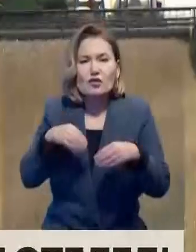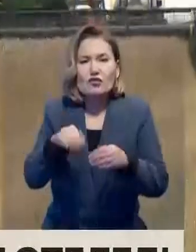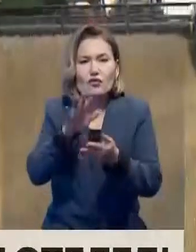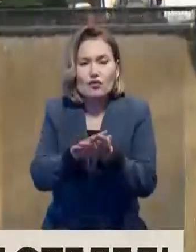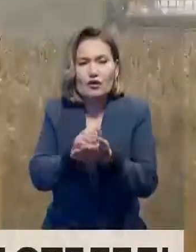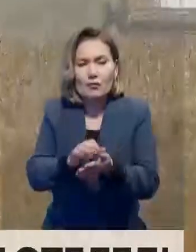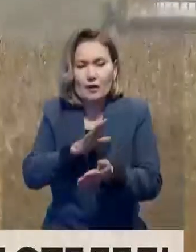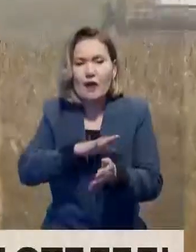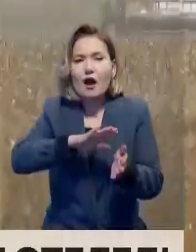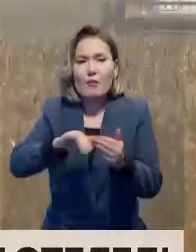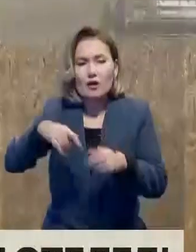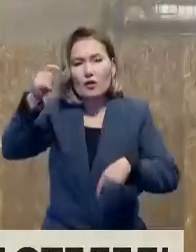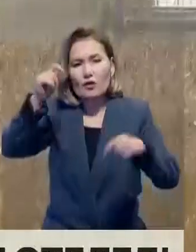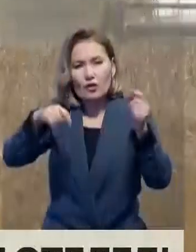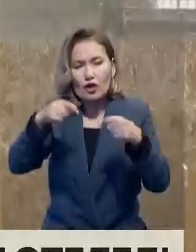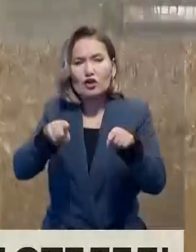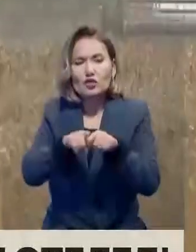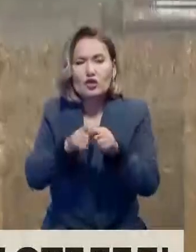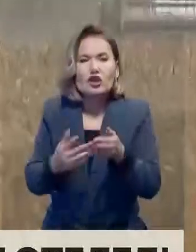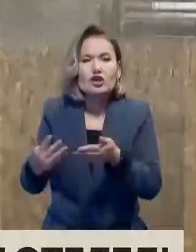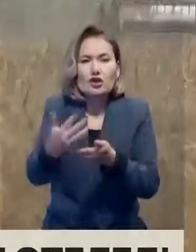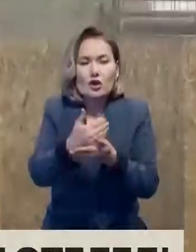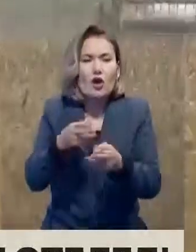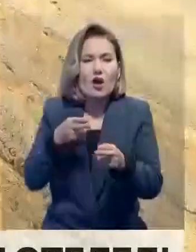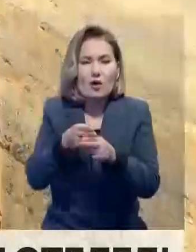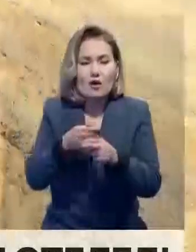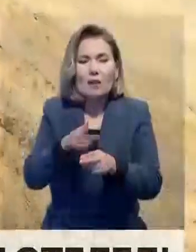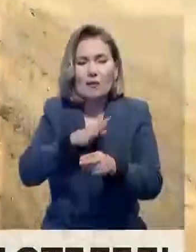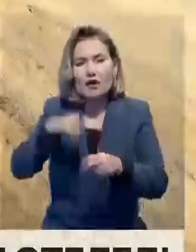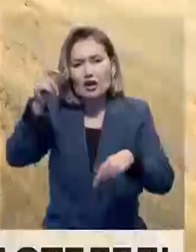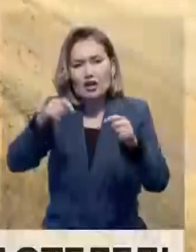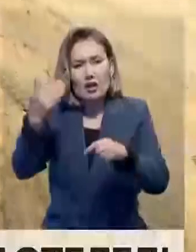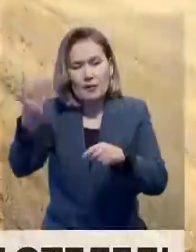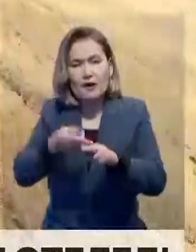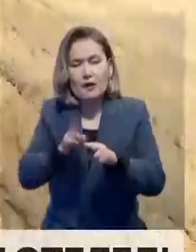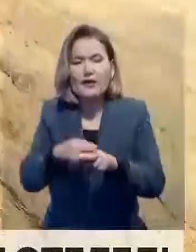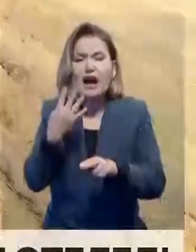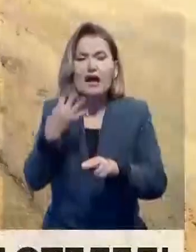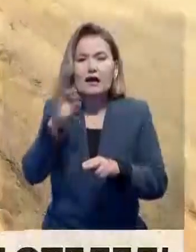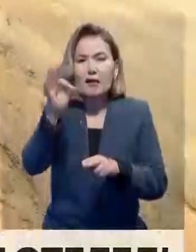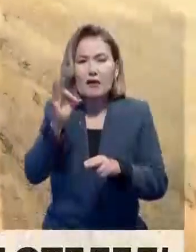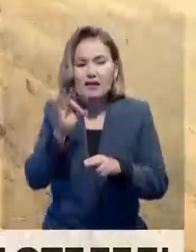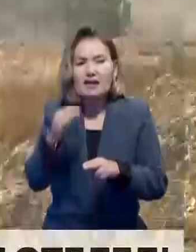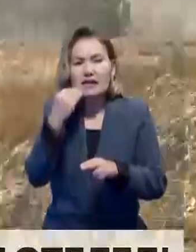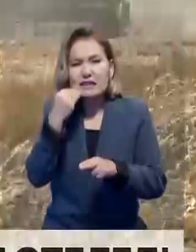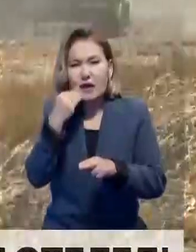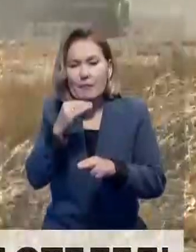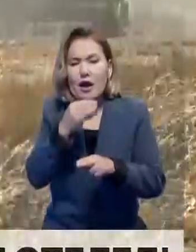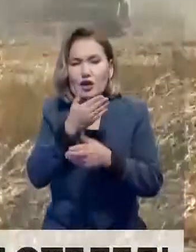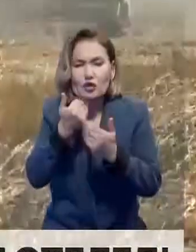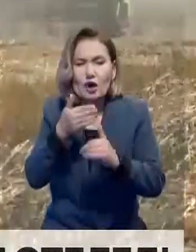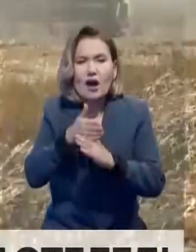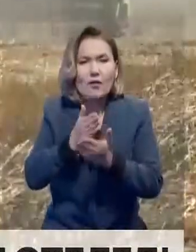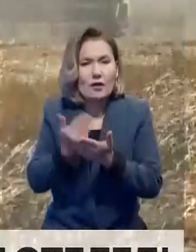жинауға толассыз жауған жаңбыр қол байлау болды. Үкімет басшысының айтуынша қамбаға түскен бидайдың шамамен 40% сапасыз. Енді